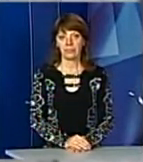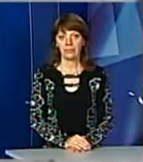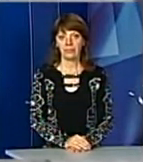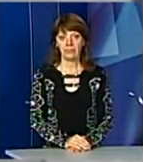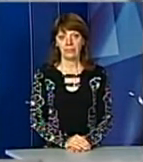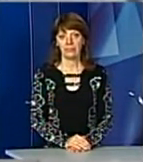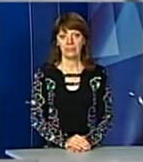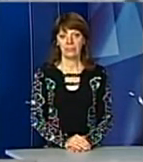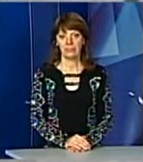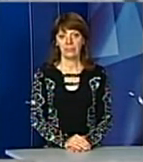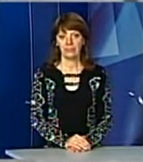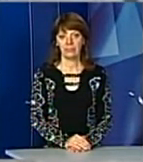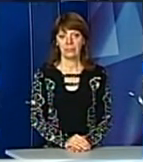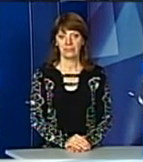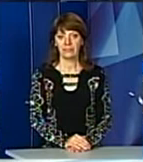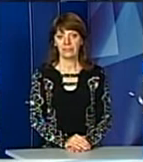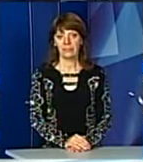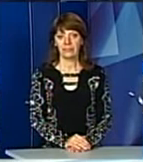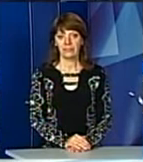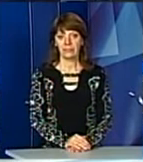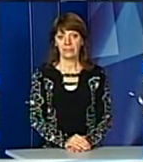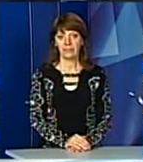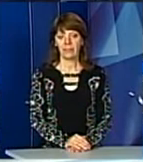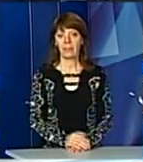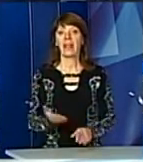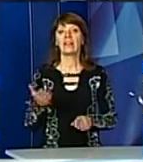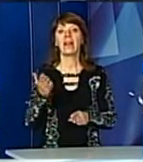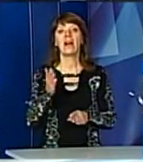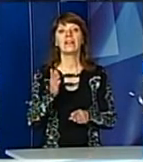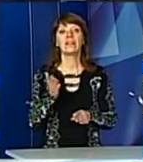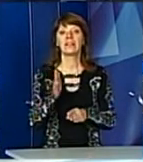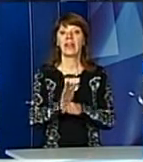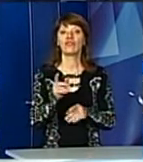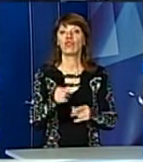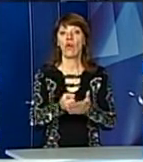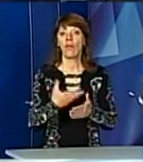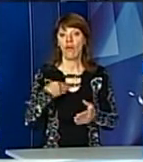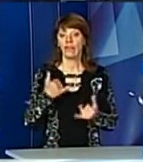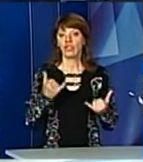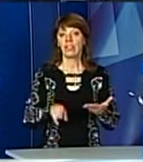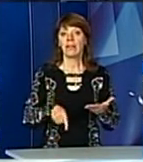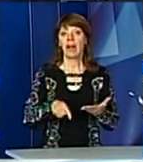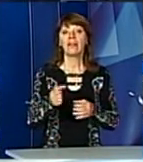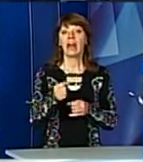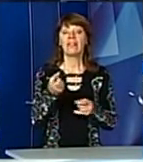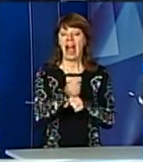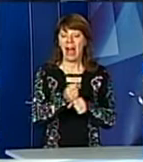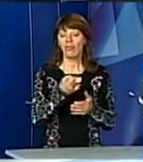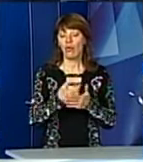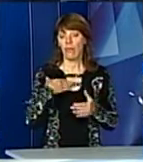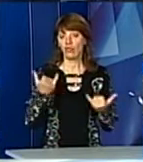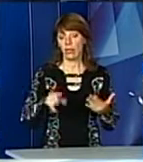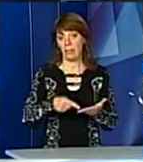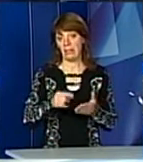Анатолій Лопаченко. Новини. На каву до Львова. Сьогодні в місті Лева стартував кавовий